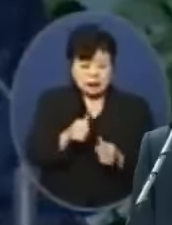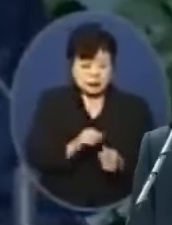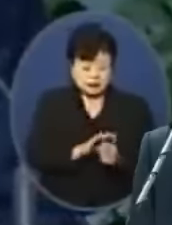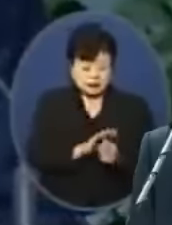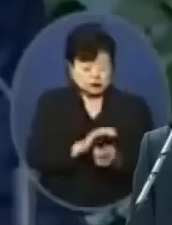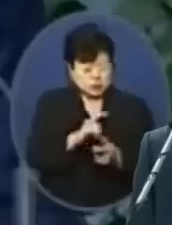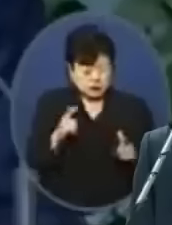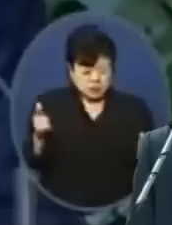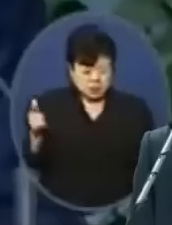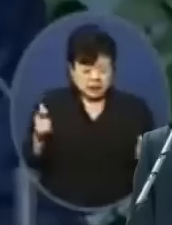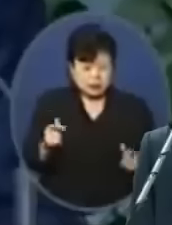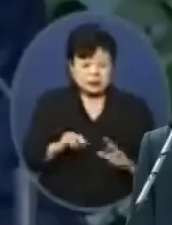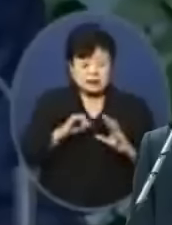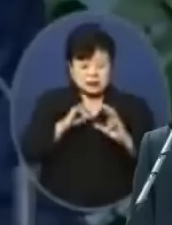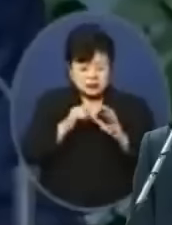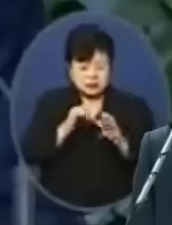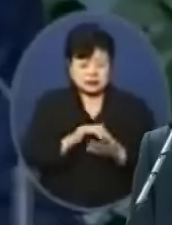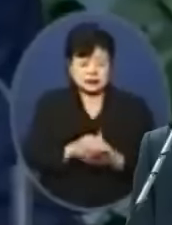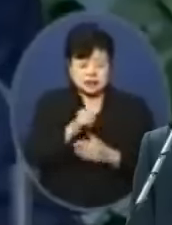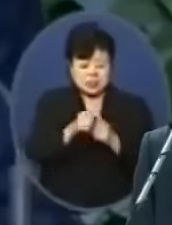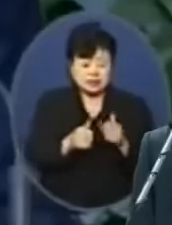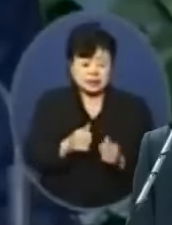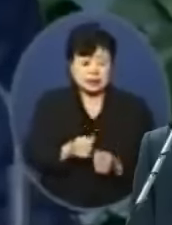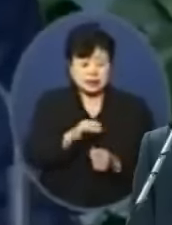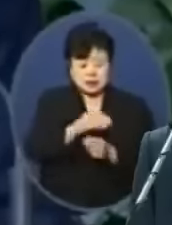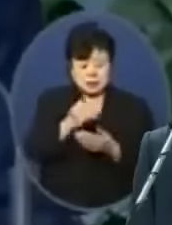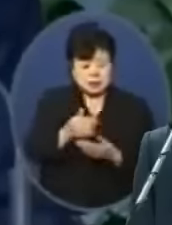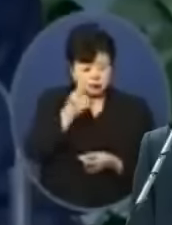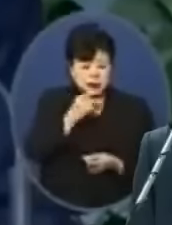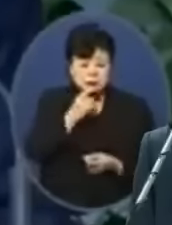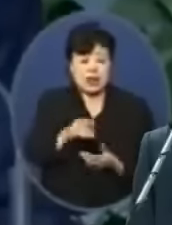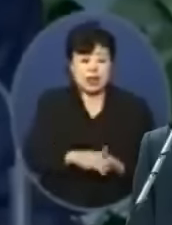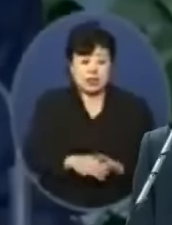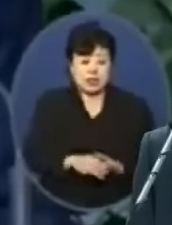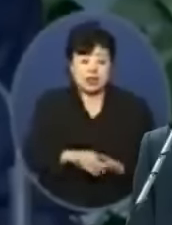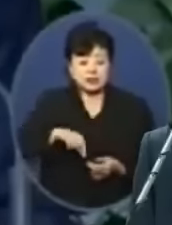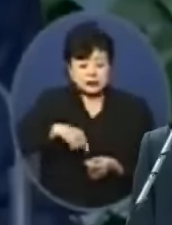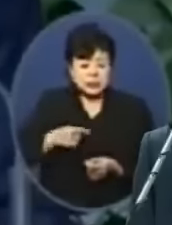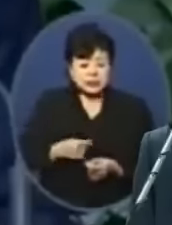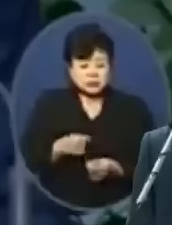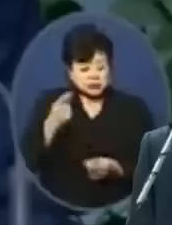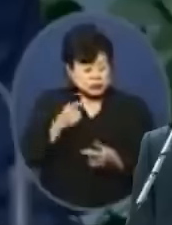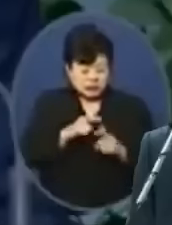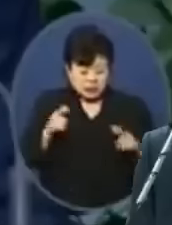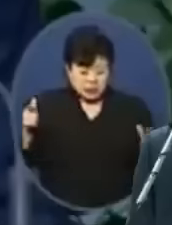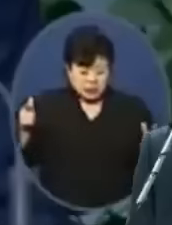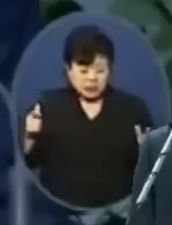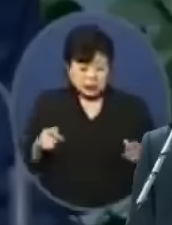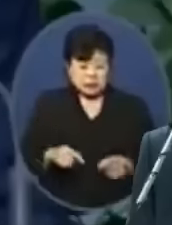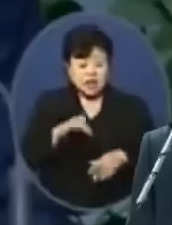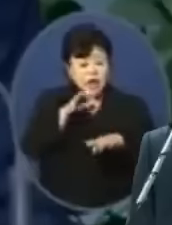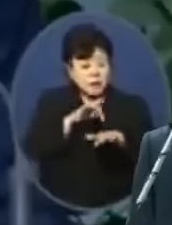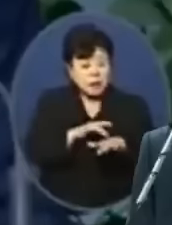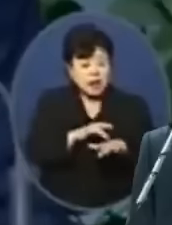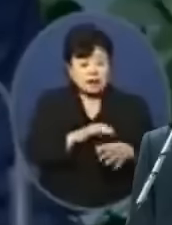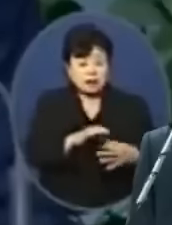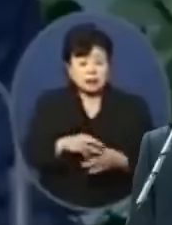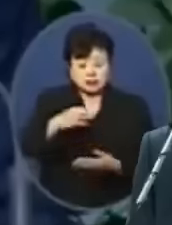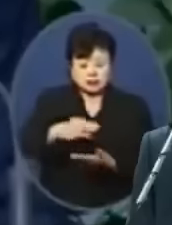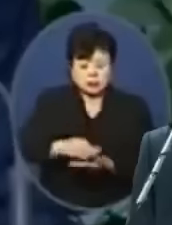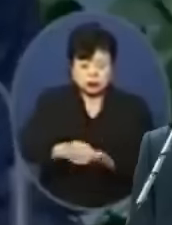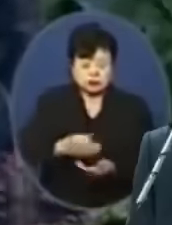않는다. 너는 세상에서 하나님께 사랑받지 못한 사람이다. 너 자신도 훌륭하지 않다. 자꾸 자기를